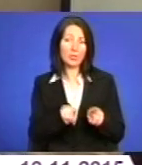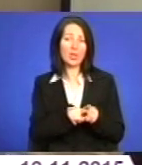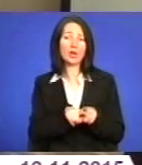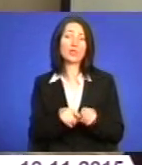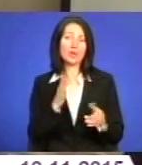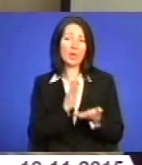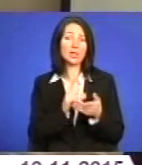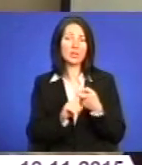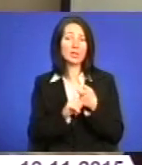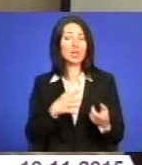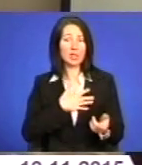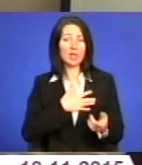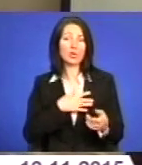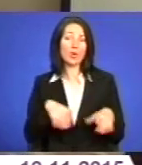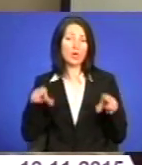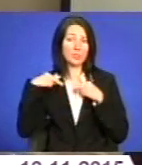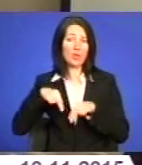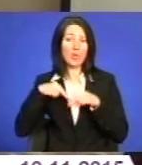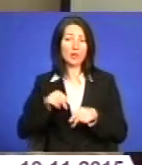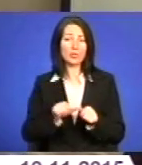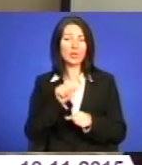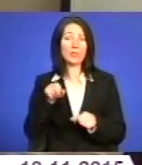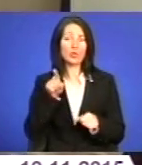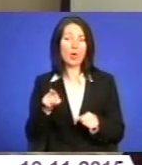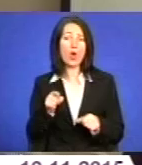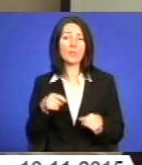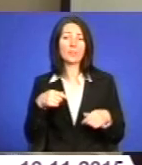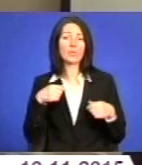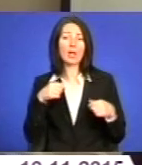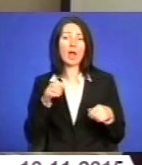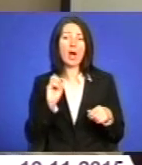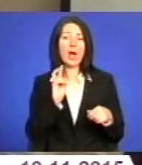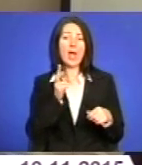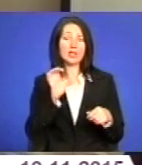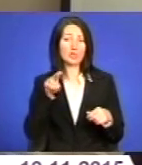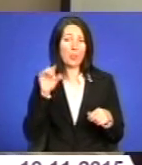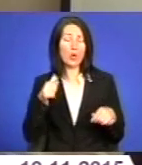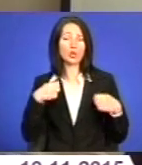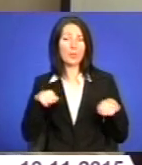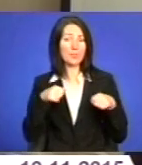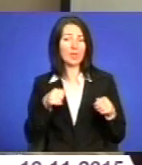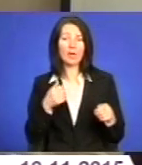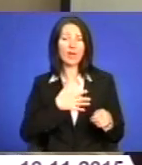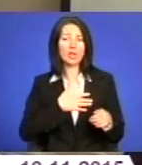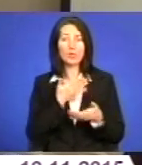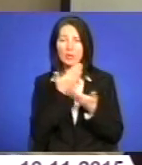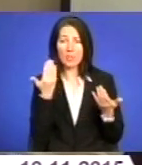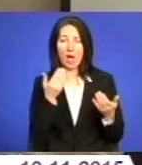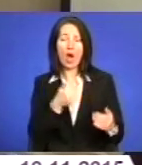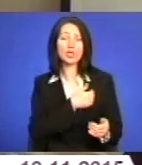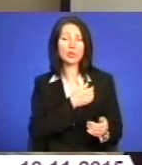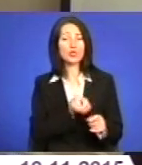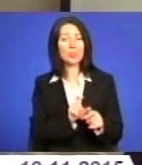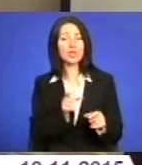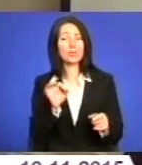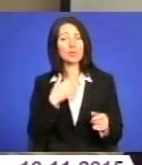співпрацю. Окрім того, на жаль, експорту у нас немає до Канади. Хотіли б, щоб більше про нас знали, чули.